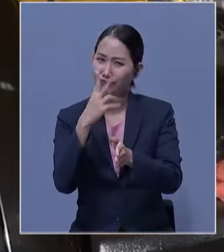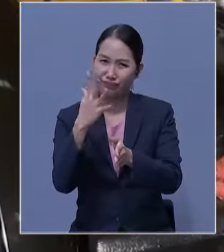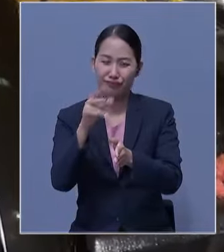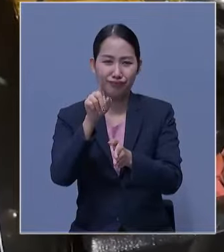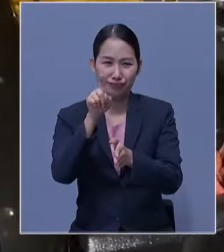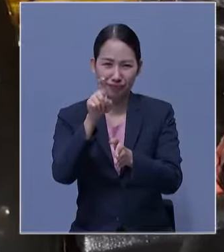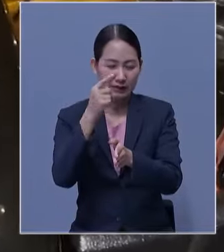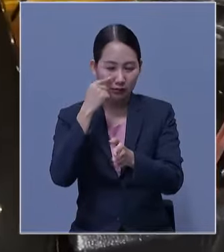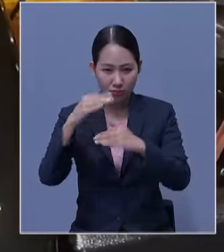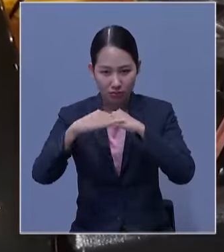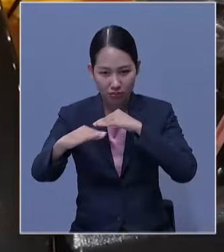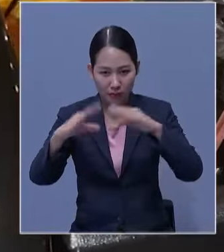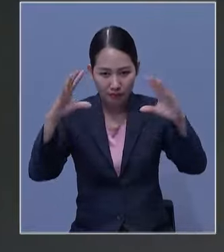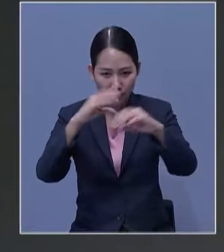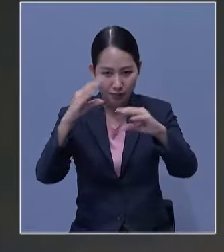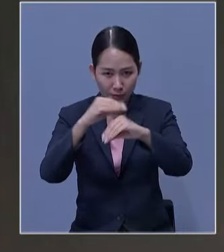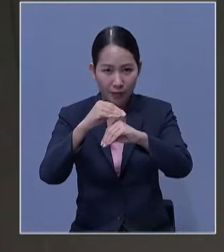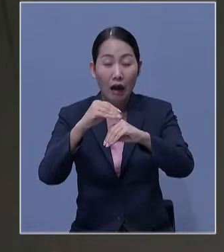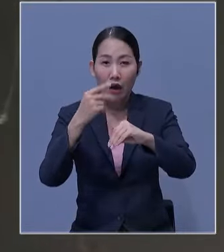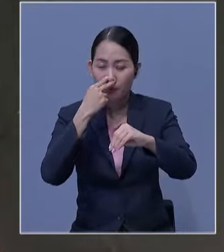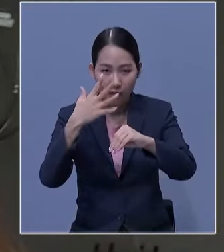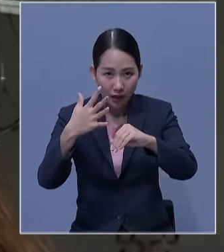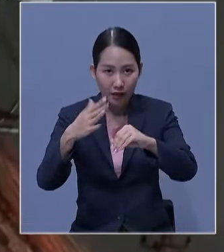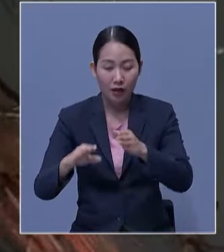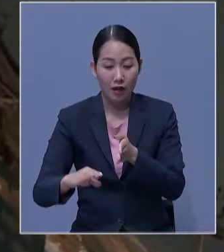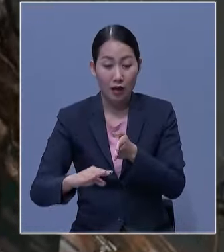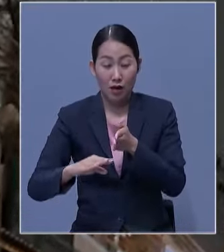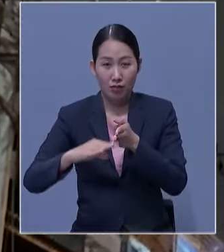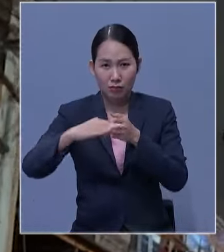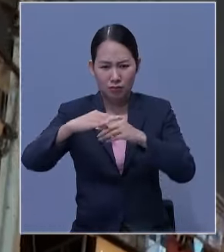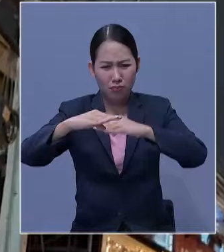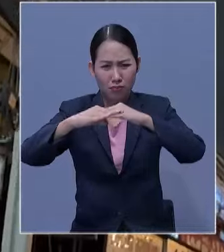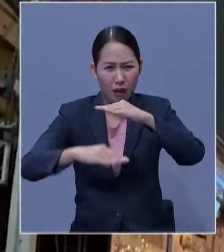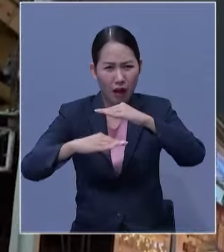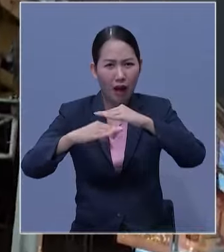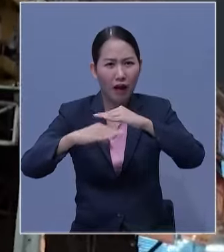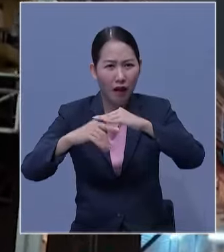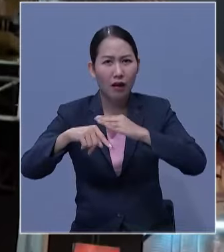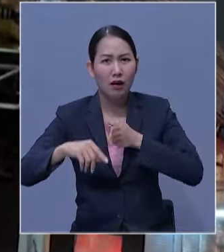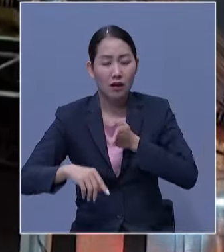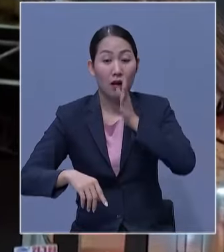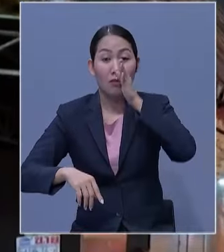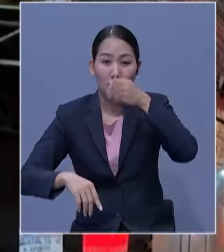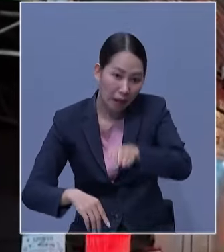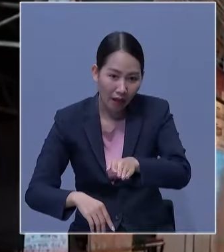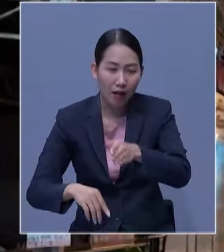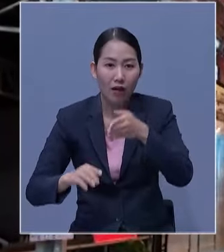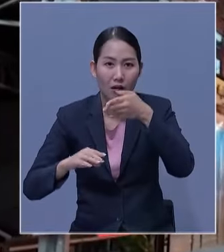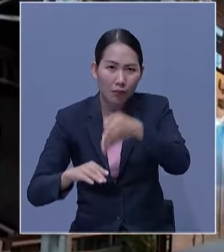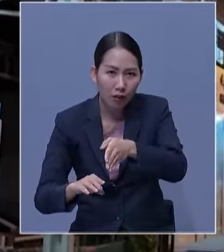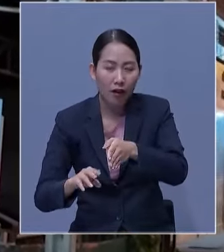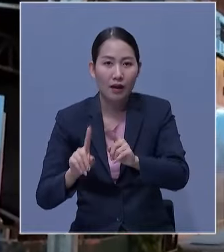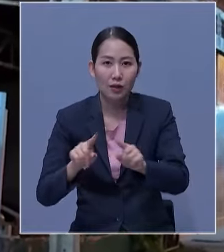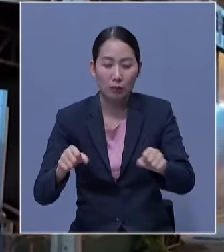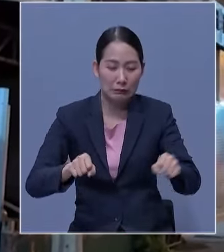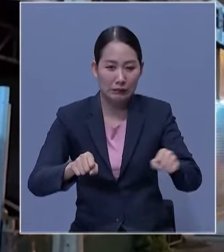รอหน้าของเขาตกลไปในร่องค่ะแต่ยังเคระหดีที่มัเปรกอยู่แล้วก็ควบคุมร